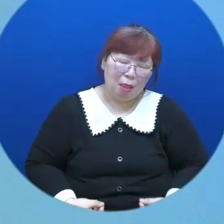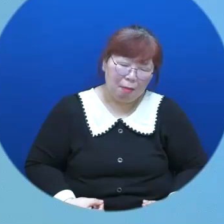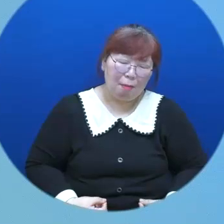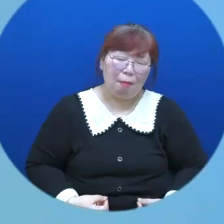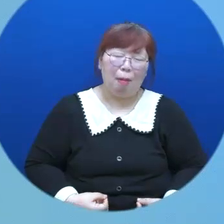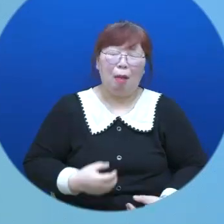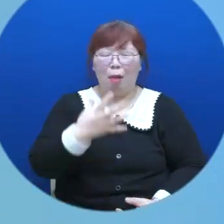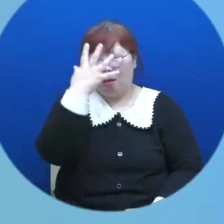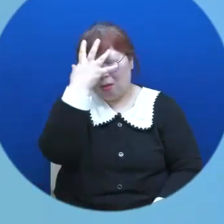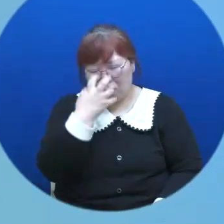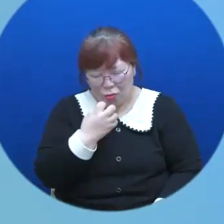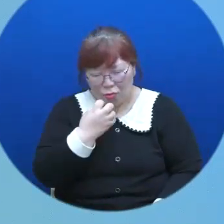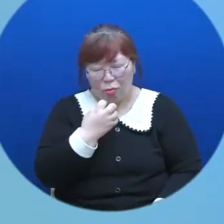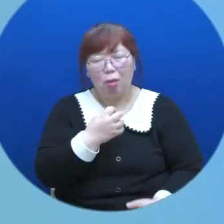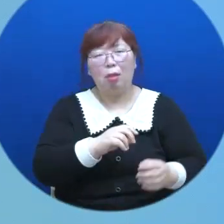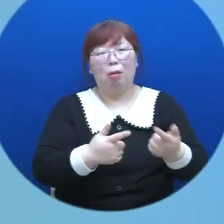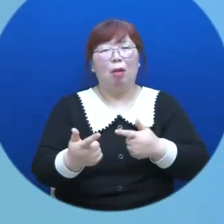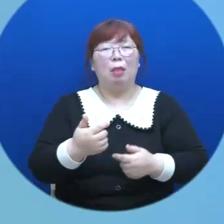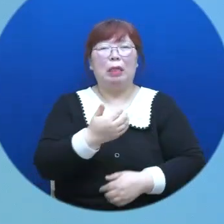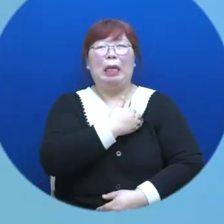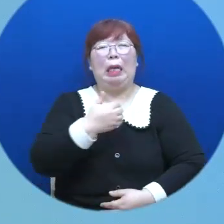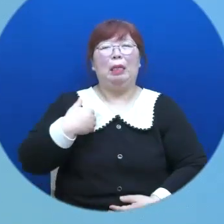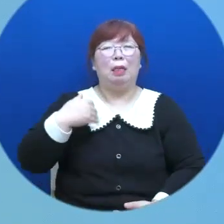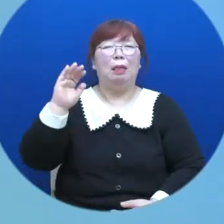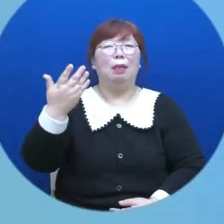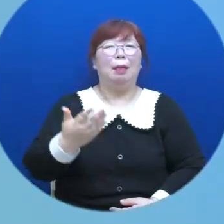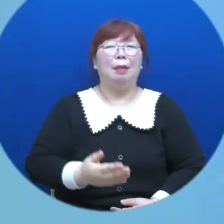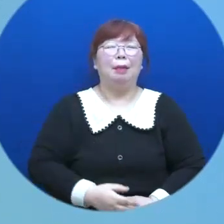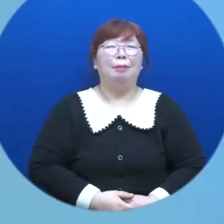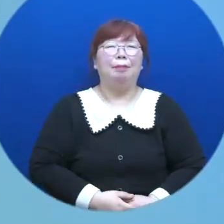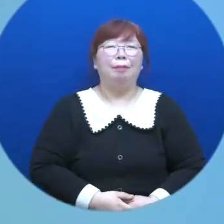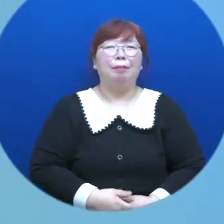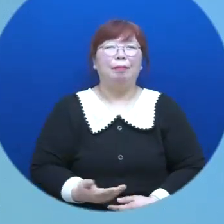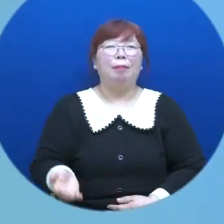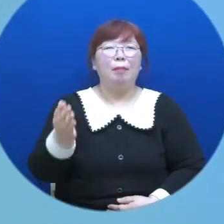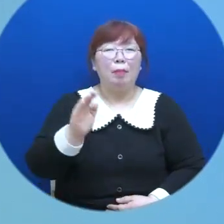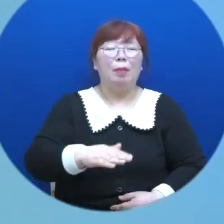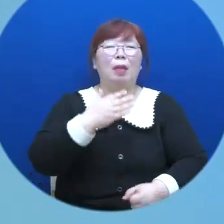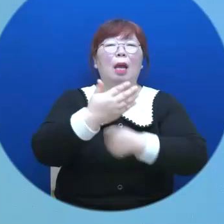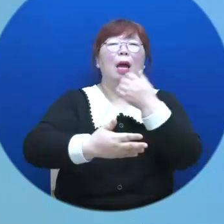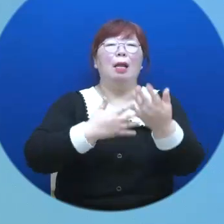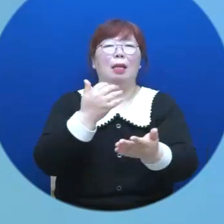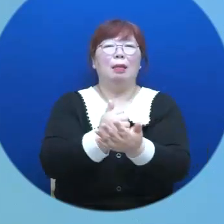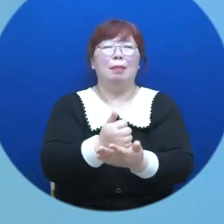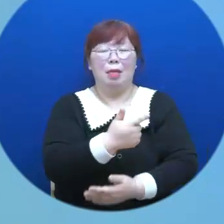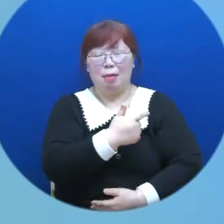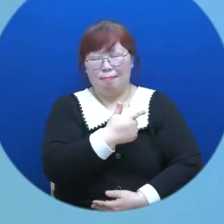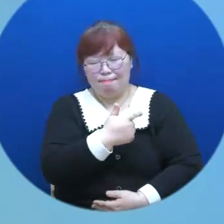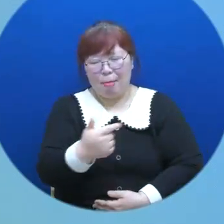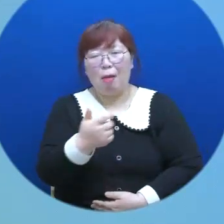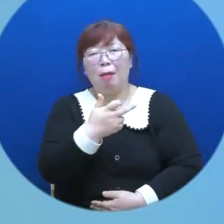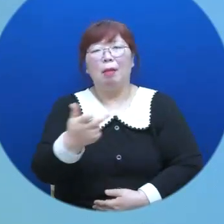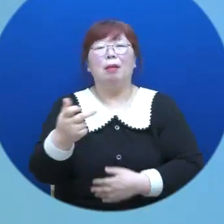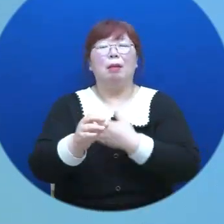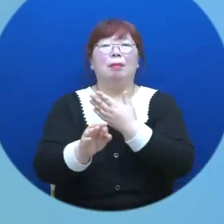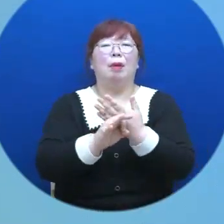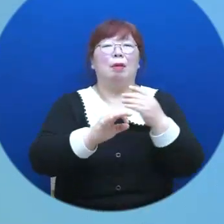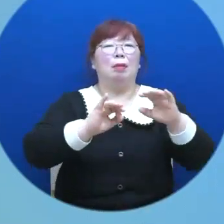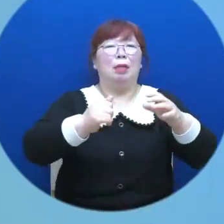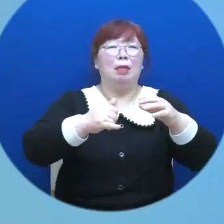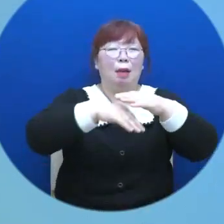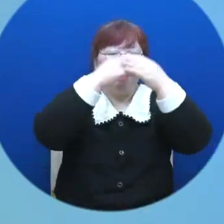낙심, 우울 이것으로 가득 차요. 그런데 하나님이 너무 크면 세상 모든